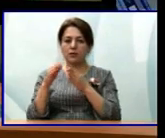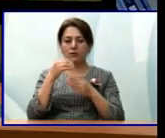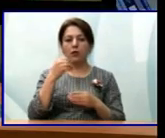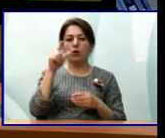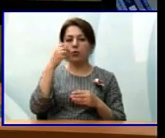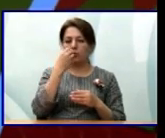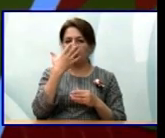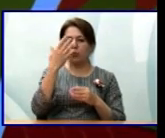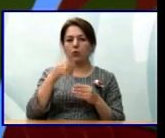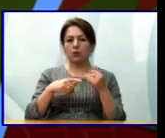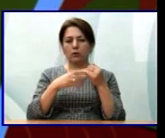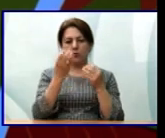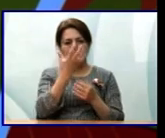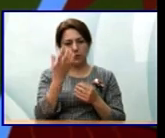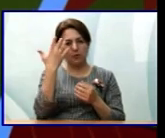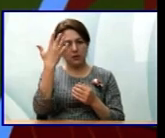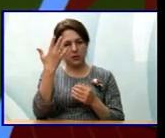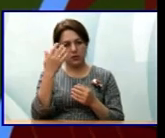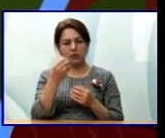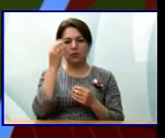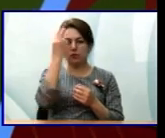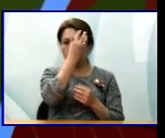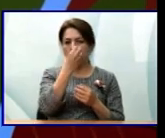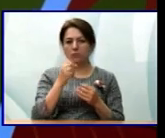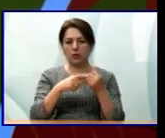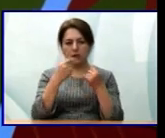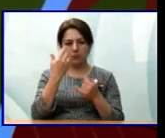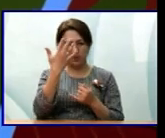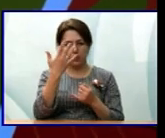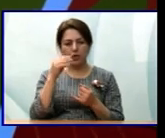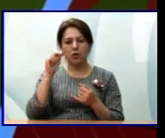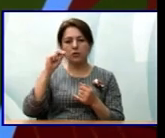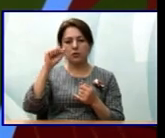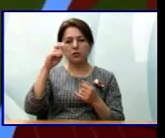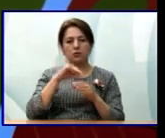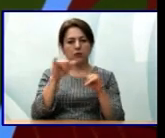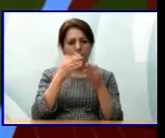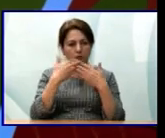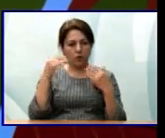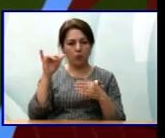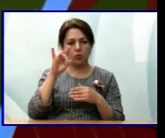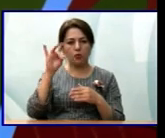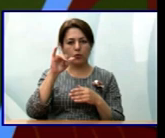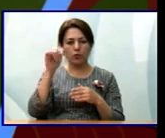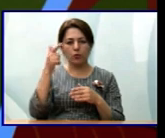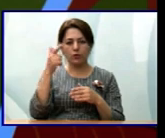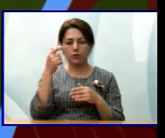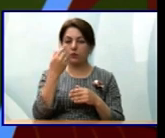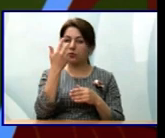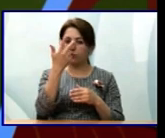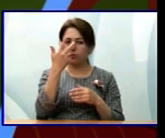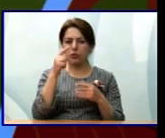qo'shilgan, gul toji barglari ham 5 ta qo'shilgan, changchisi rivojlanmagan, urug'chisi 3 ta